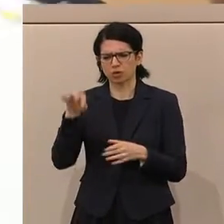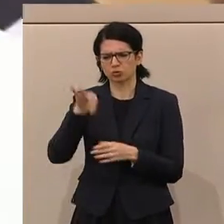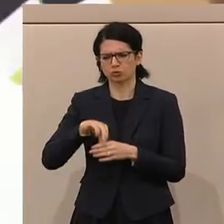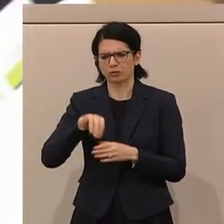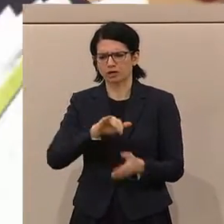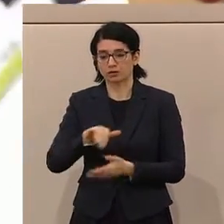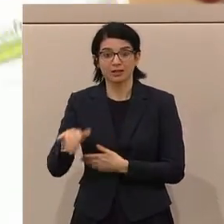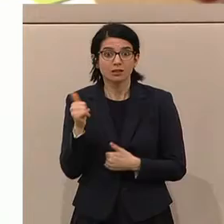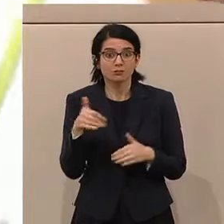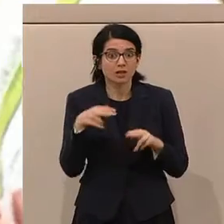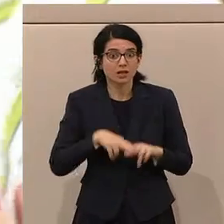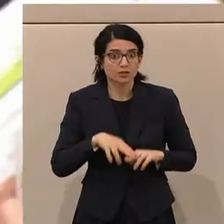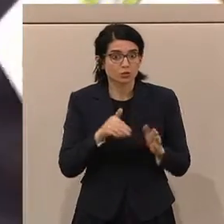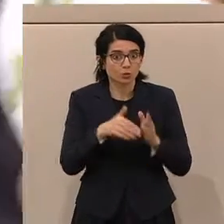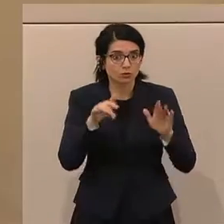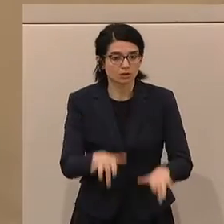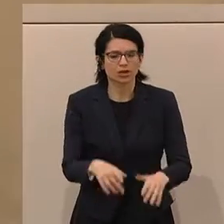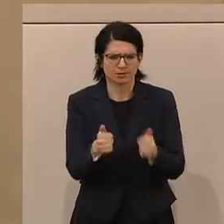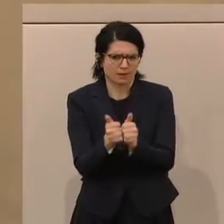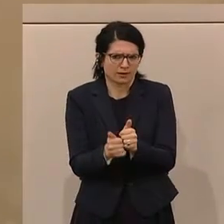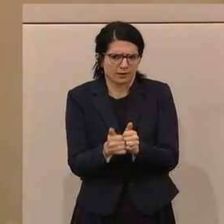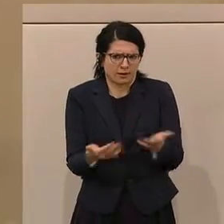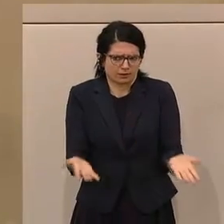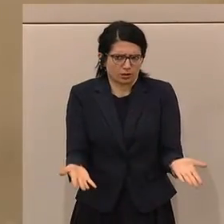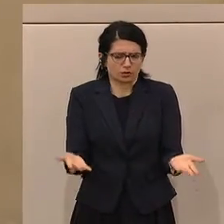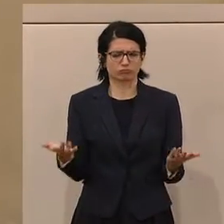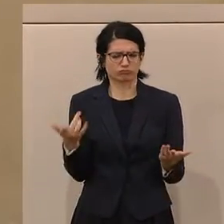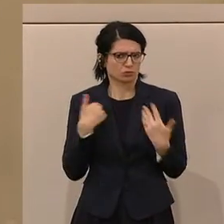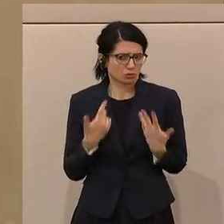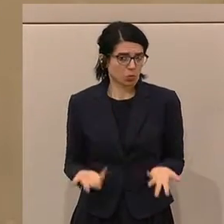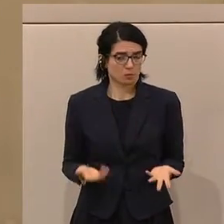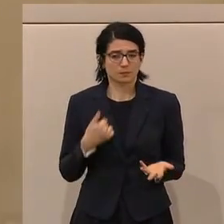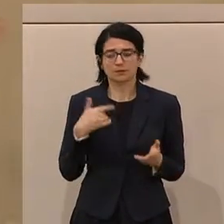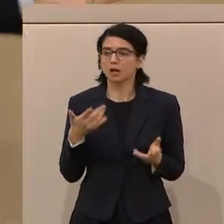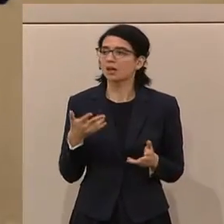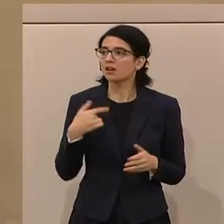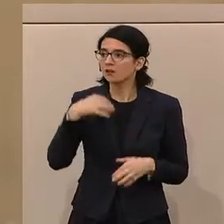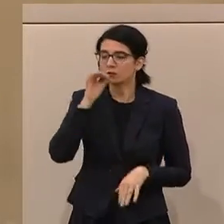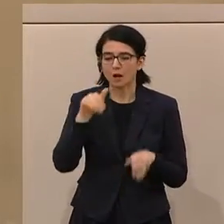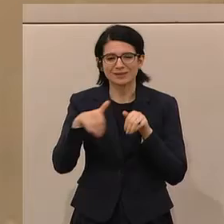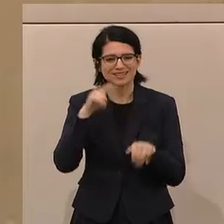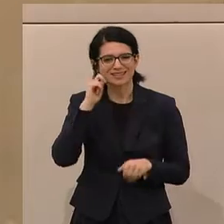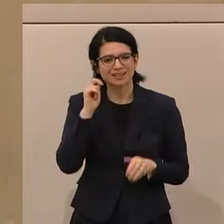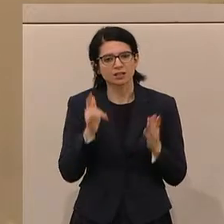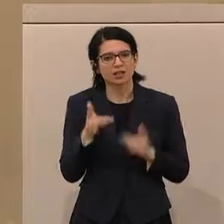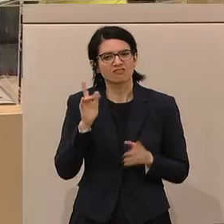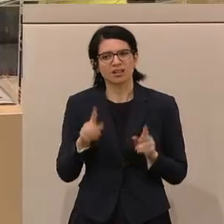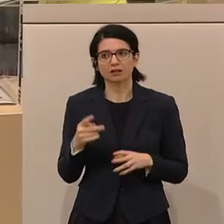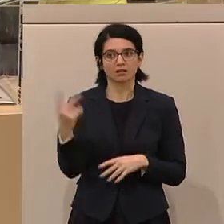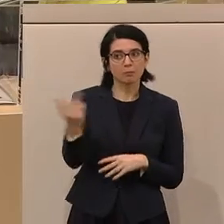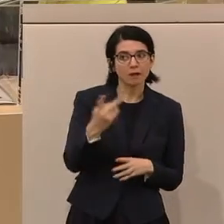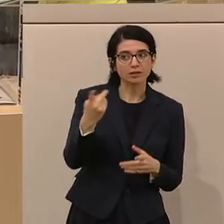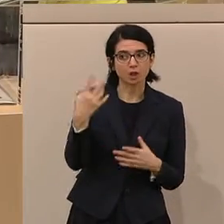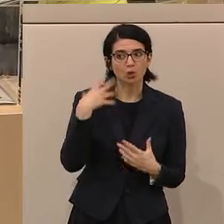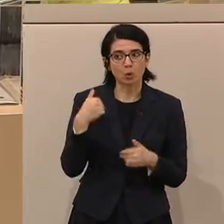fehlt noch immer ein bisschen was. Das sollte normalerweise mathematisch nicht das Problem sein. Wir haben hier einen großen Kenner. Frau Ministerin, vielleicht kann man das bilateral noch einmal